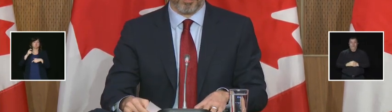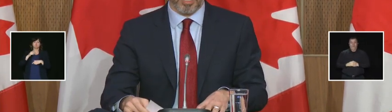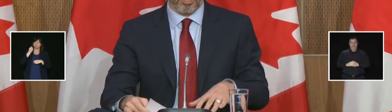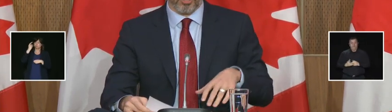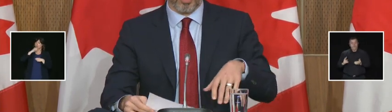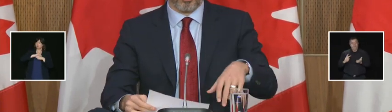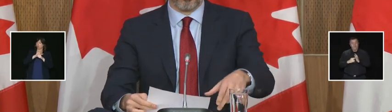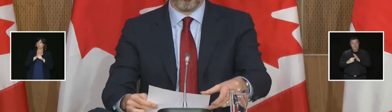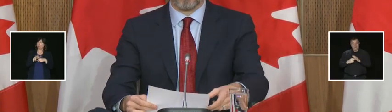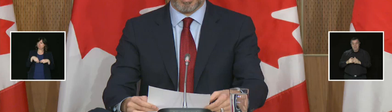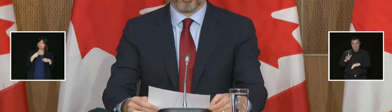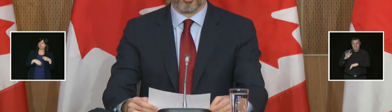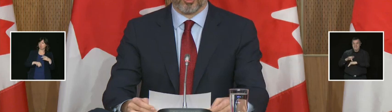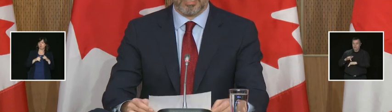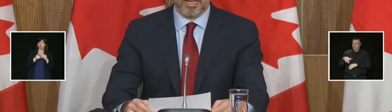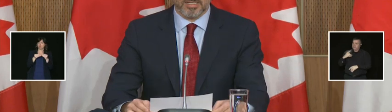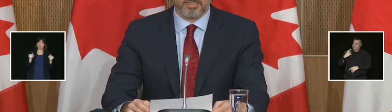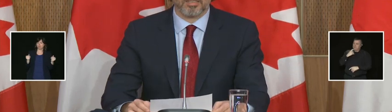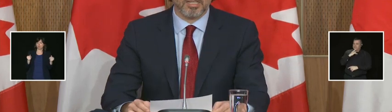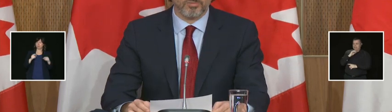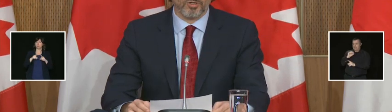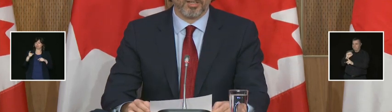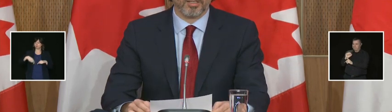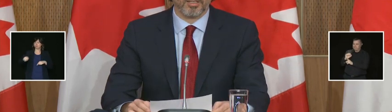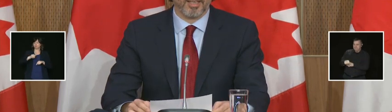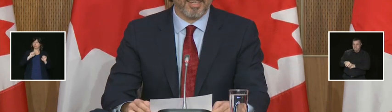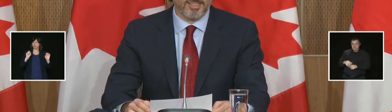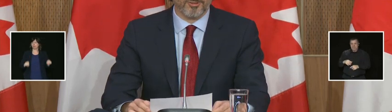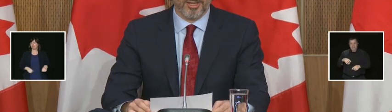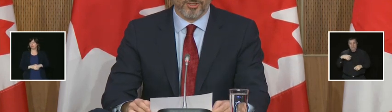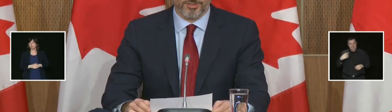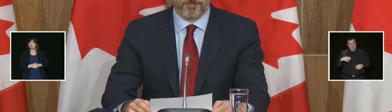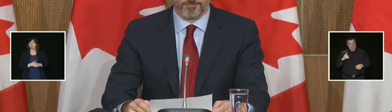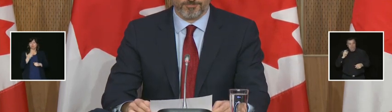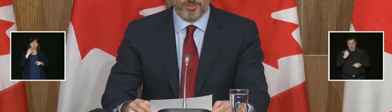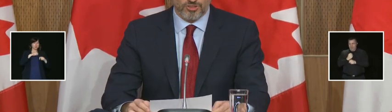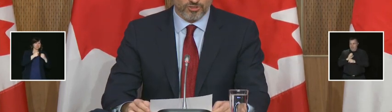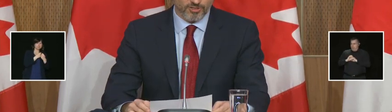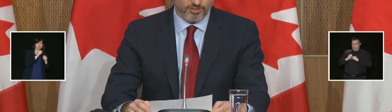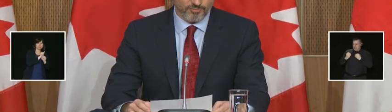brno match chaque année le team work nouvelle